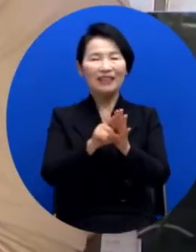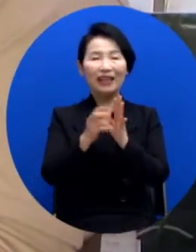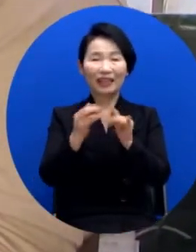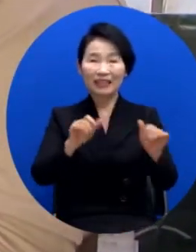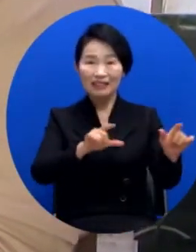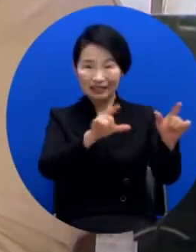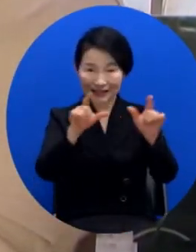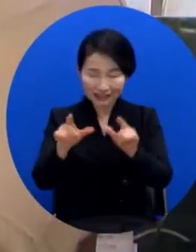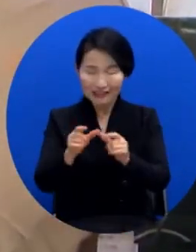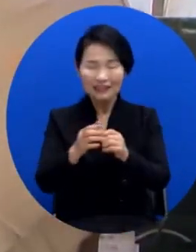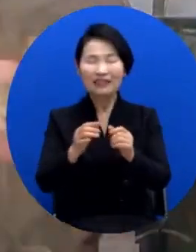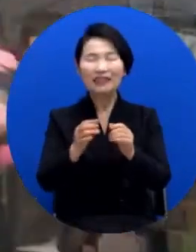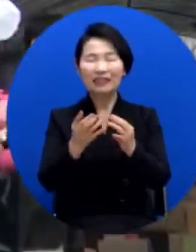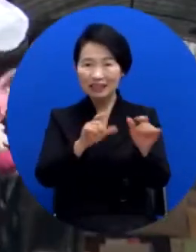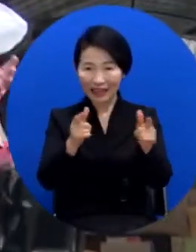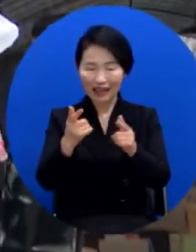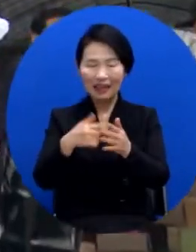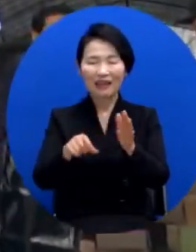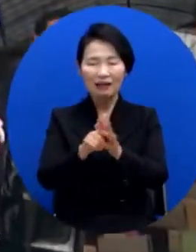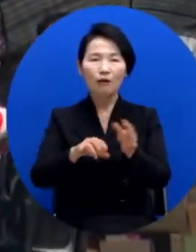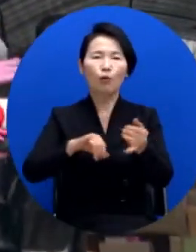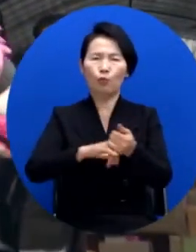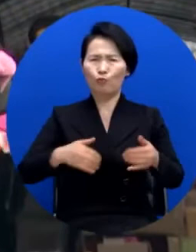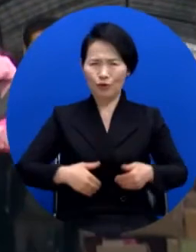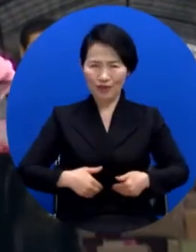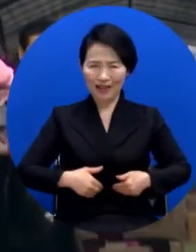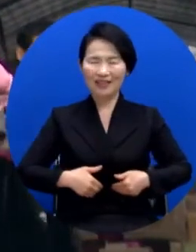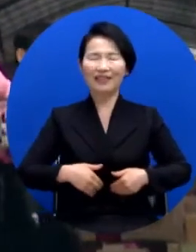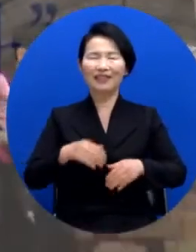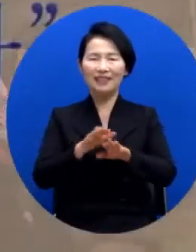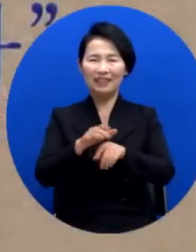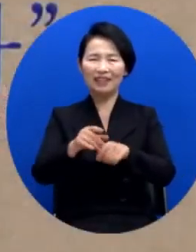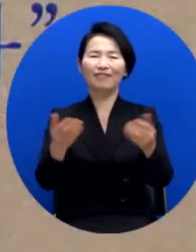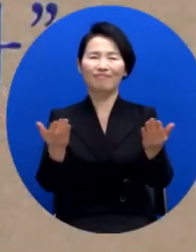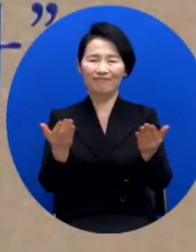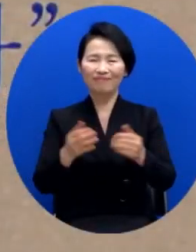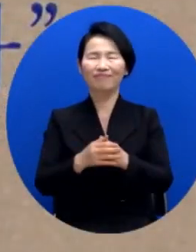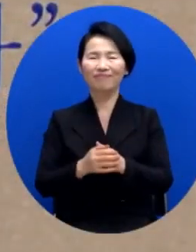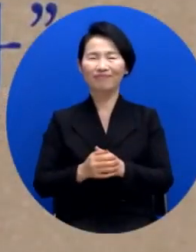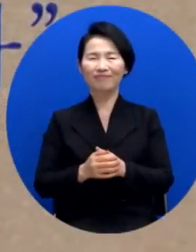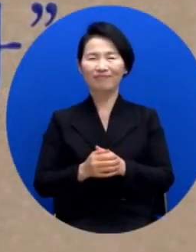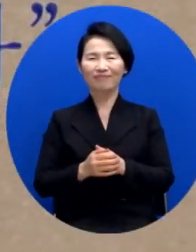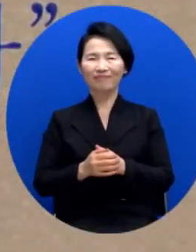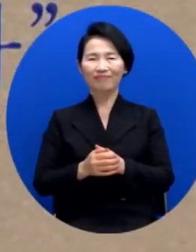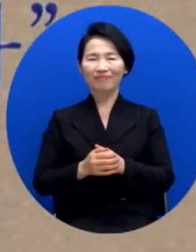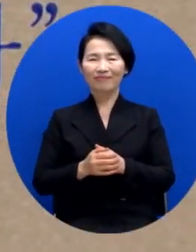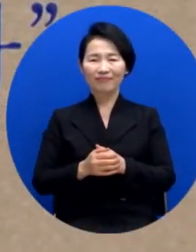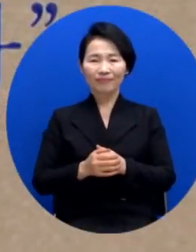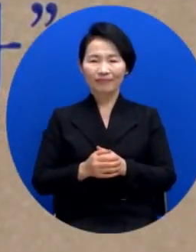좋은 일이 아닌 해야 하는 일이 되길 소망합니다 cts 뉴스 자기 않습니다